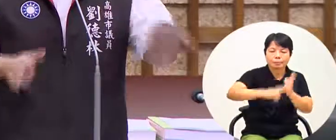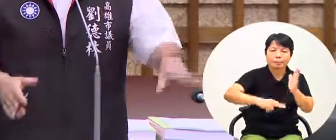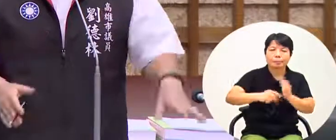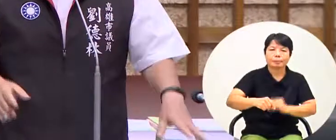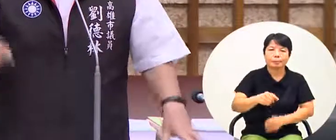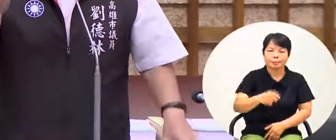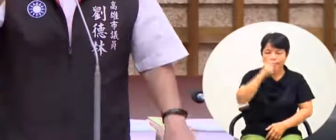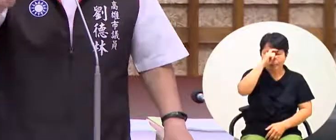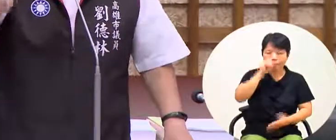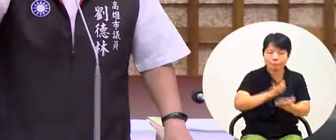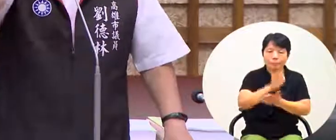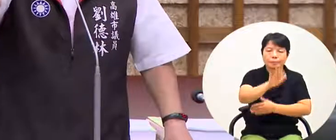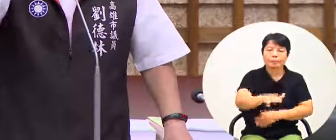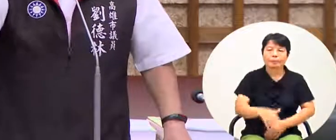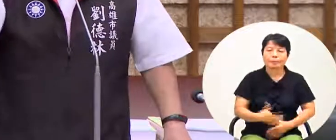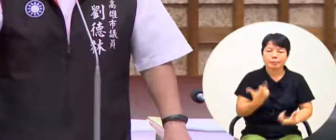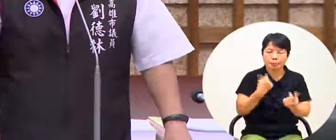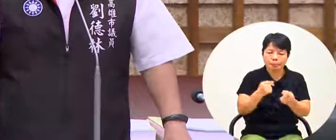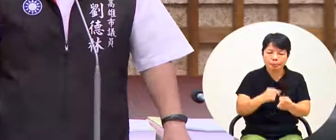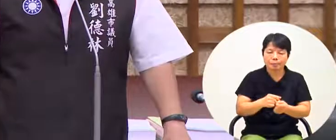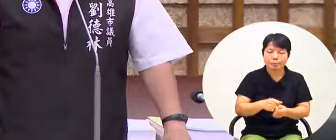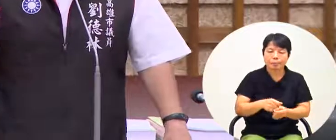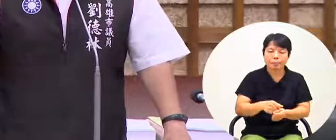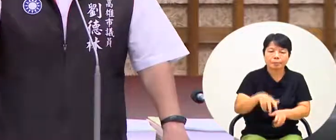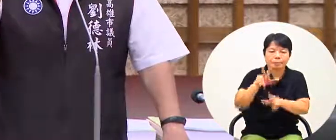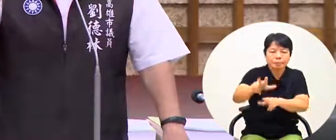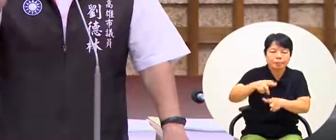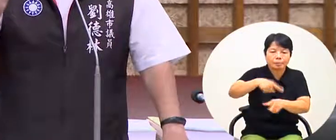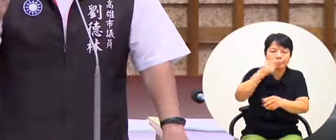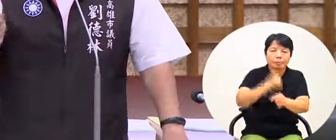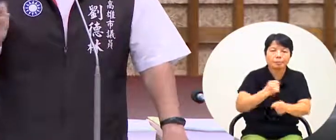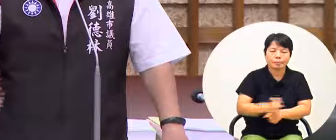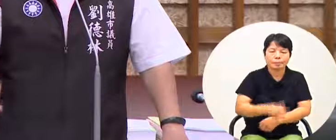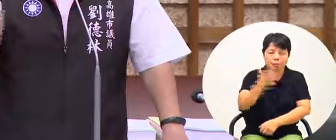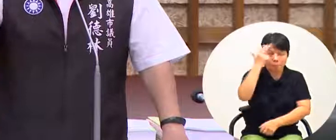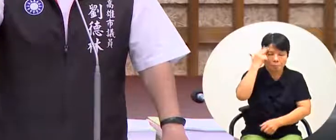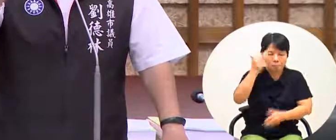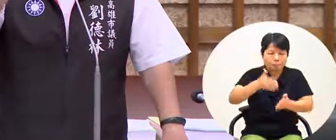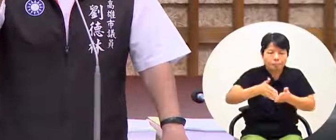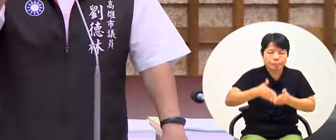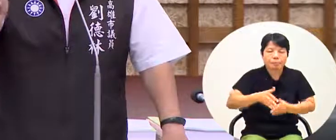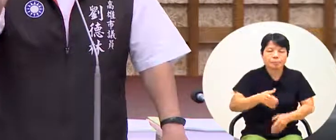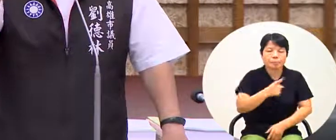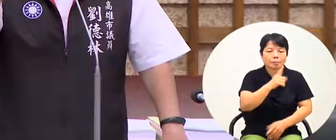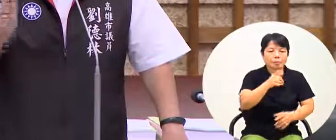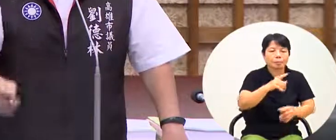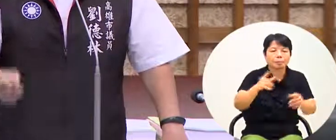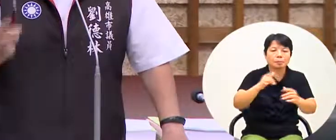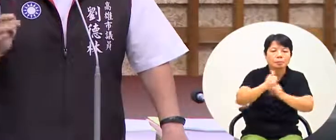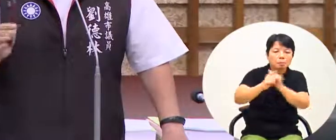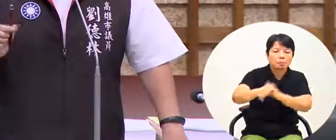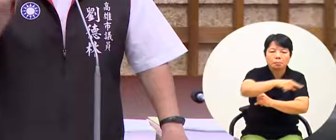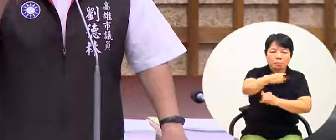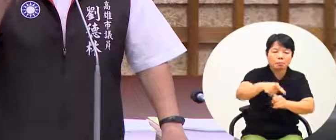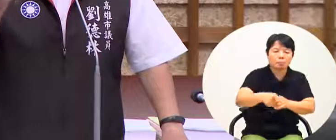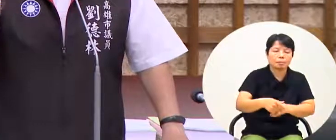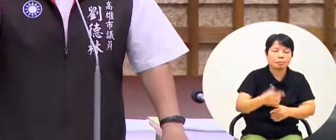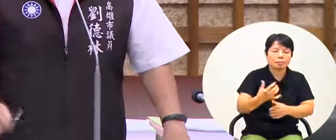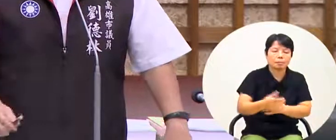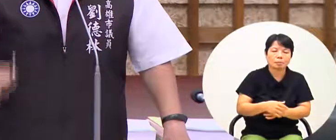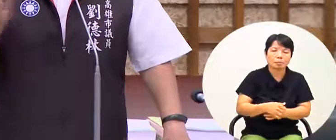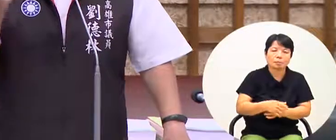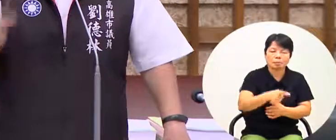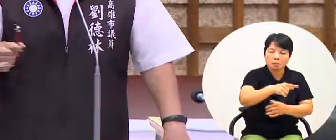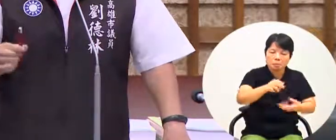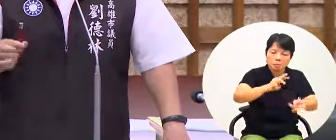方向去落实。该坚持的地方一定要坚持，人民的生命财产安全是我们主政者所主要的一个